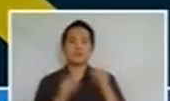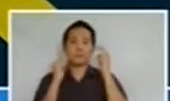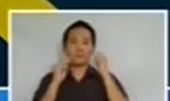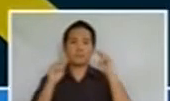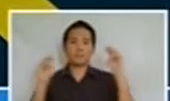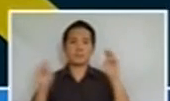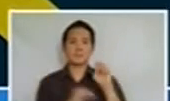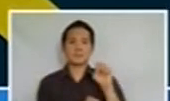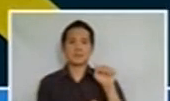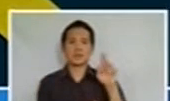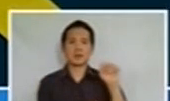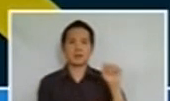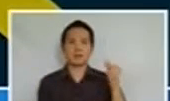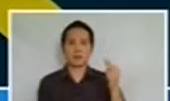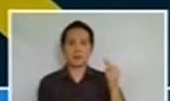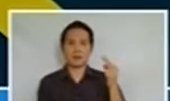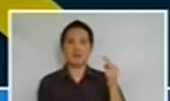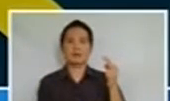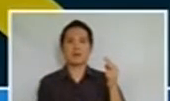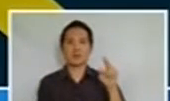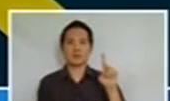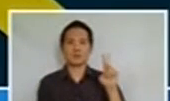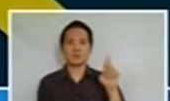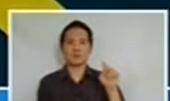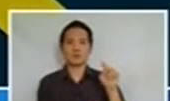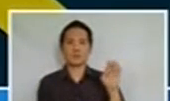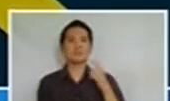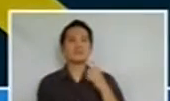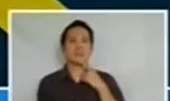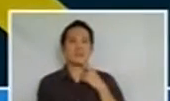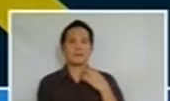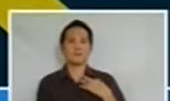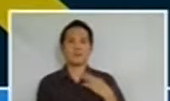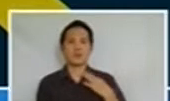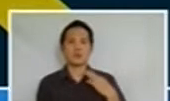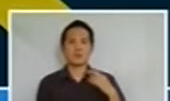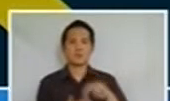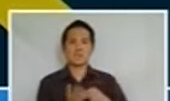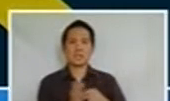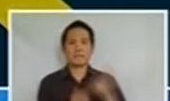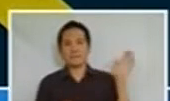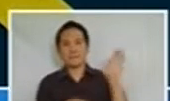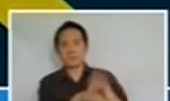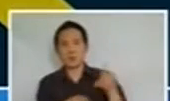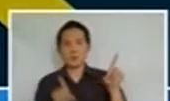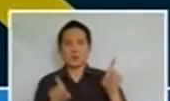Force Operation Center sa pamamagitan ng pag-contact ng mga numerong nakikita ninyo